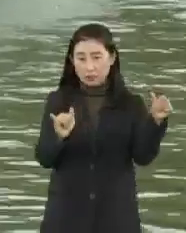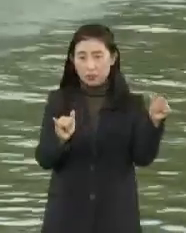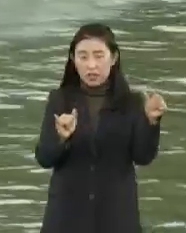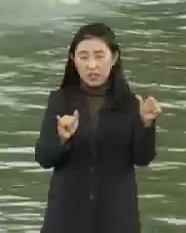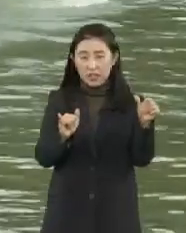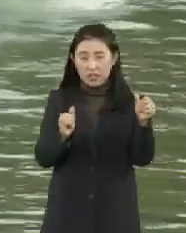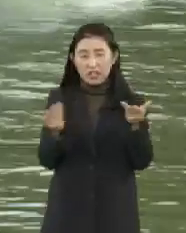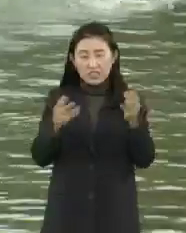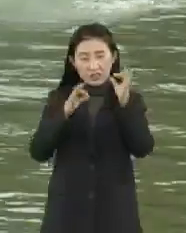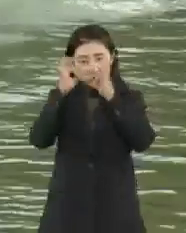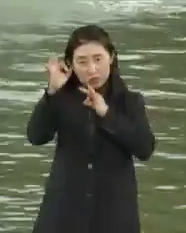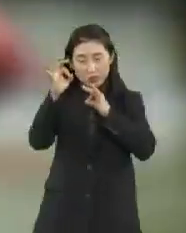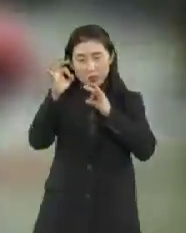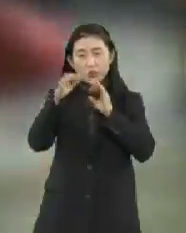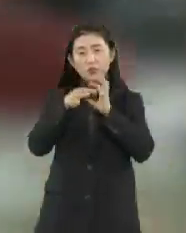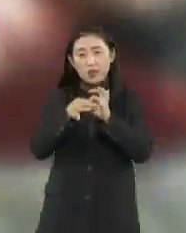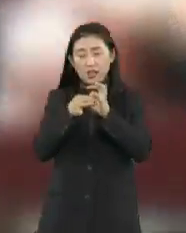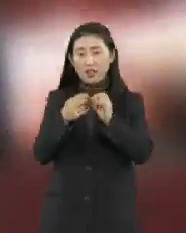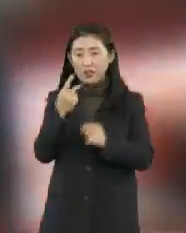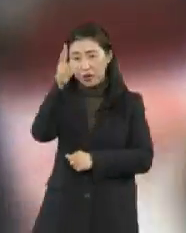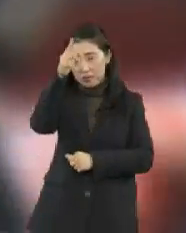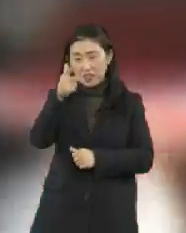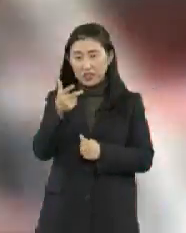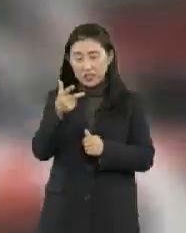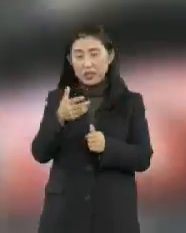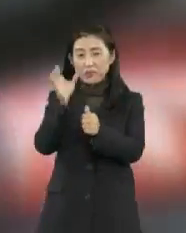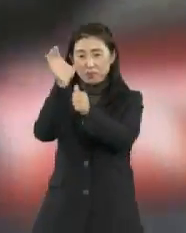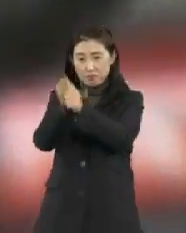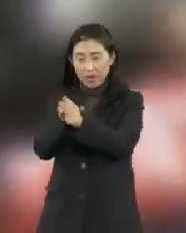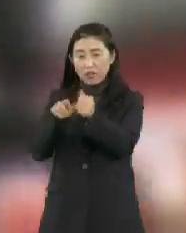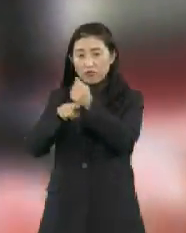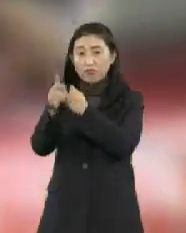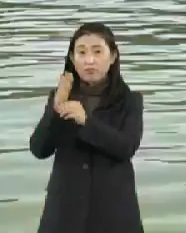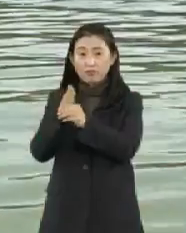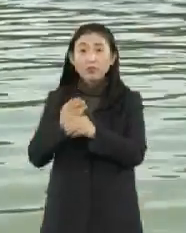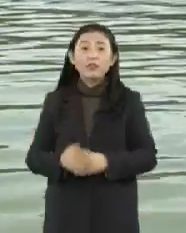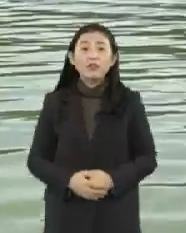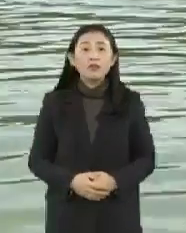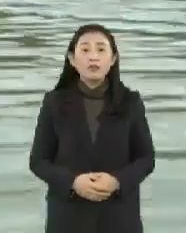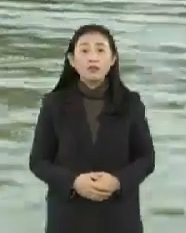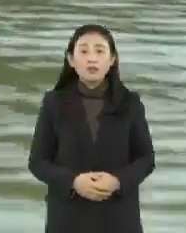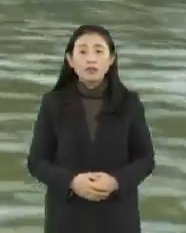업무상 과실 치상 등의 혐의로 검찰에 송치 한 바 있습니다